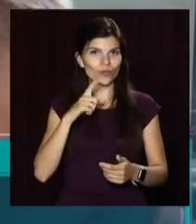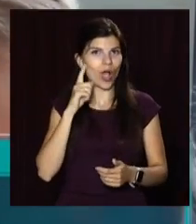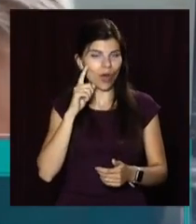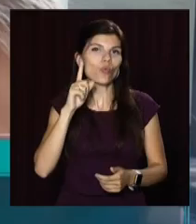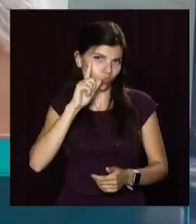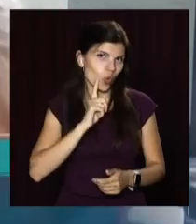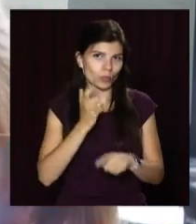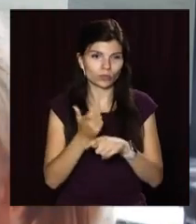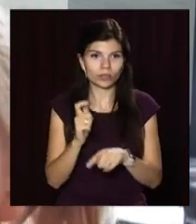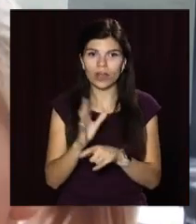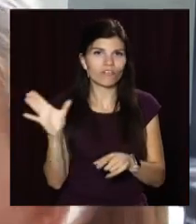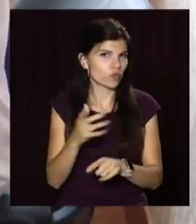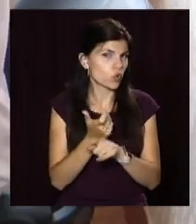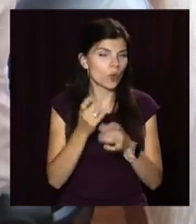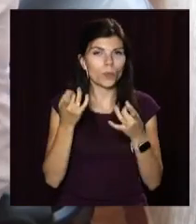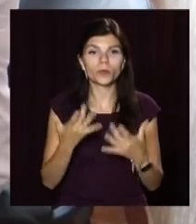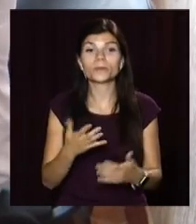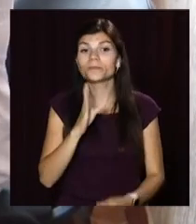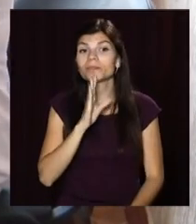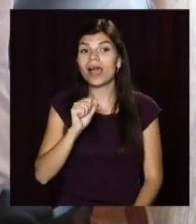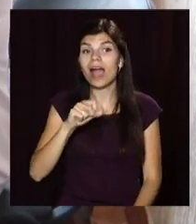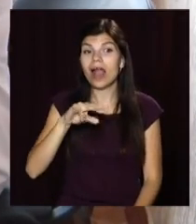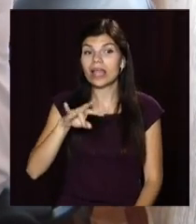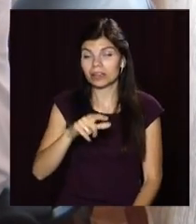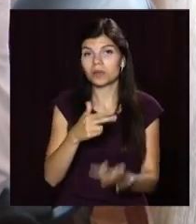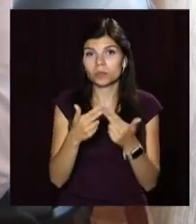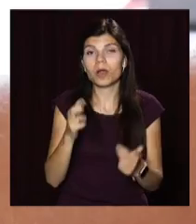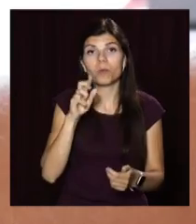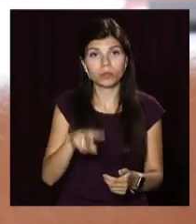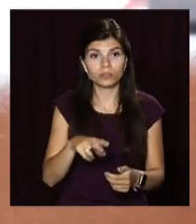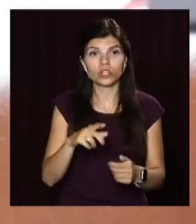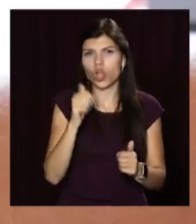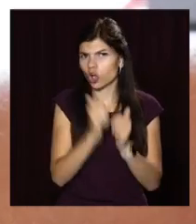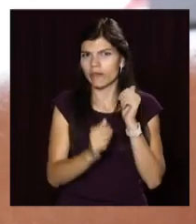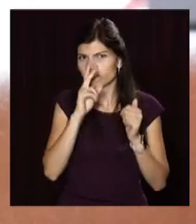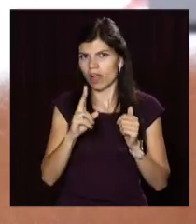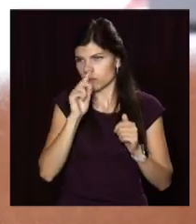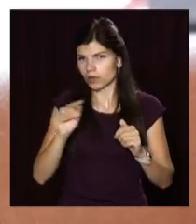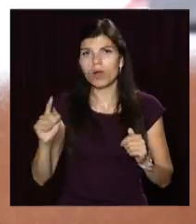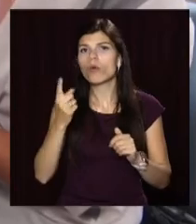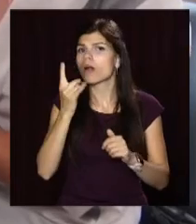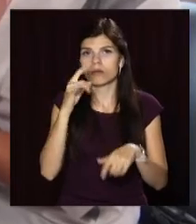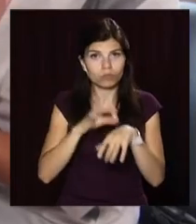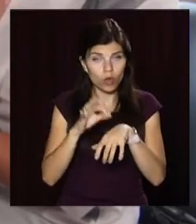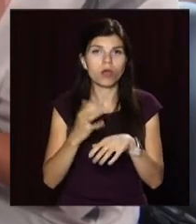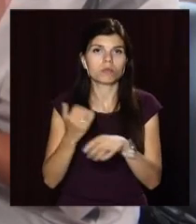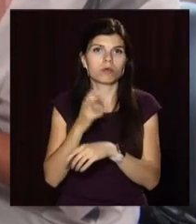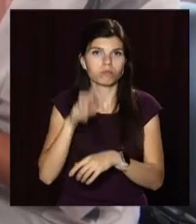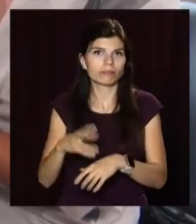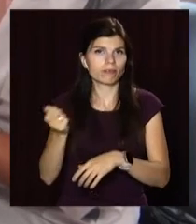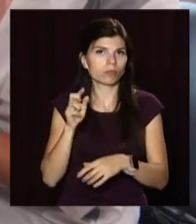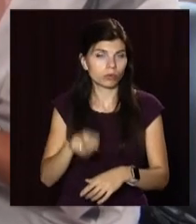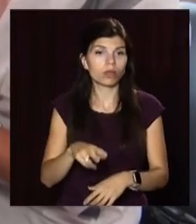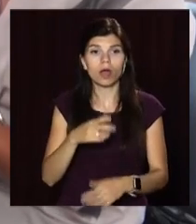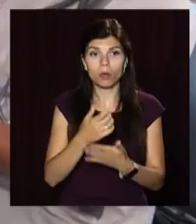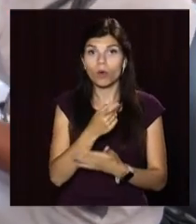удобно. Все просто. Аліна Міянович зізнається, на лікарняних щодва місяці, бо дитина хворіє. Тож на є лікарняний